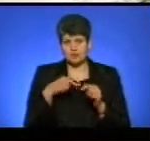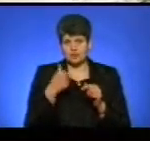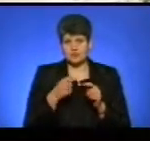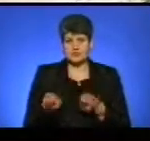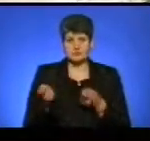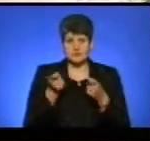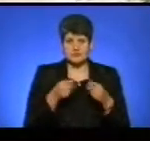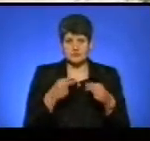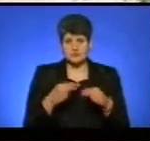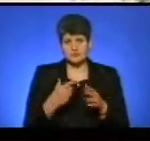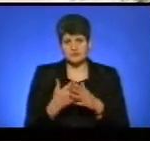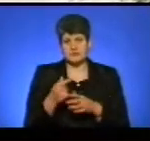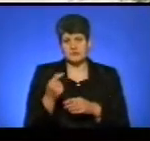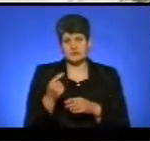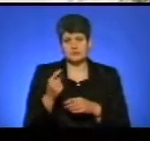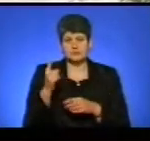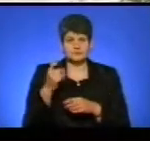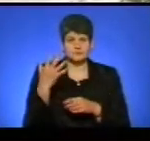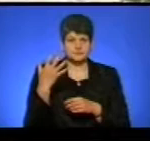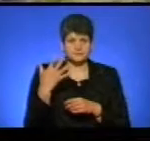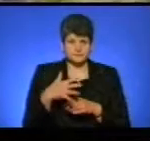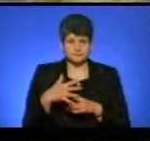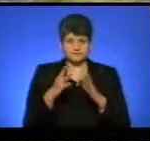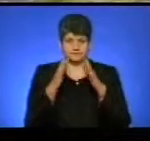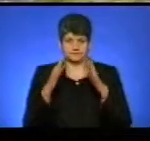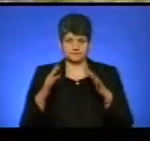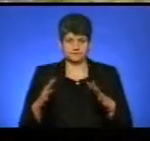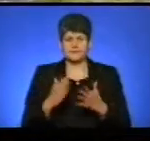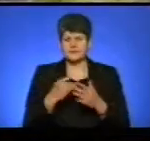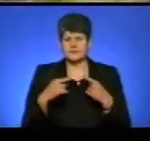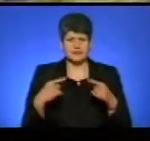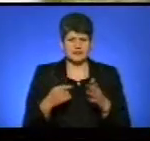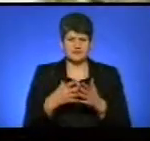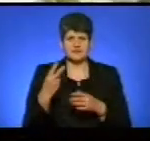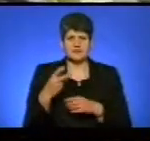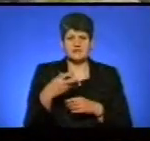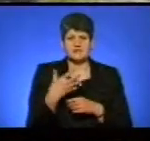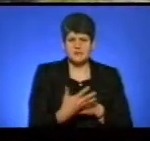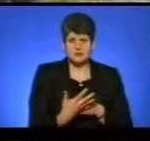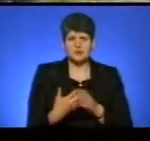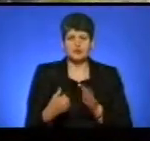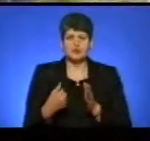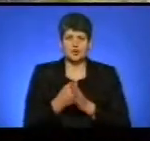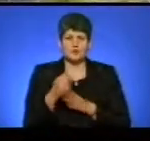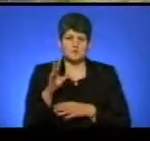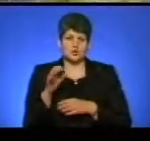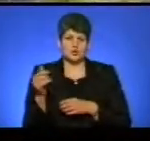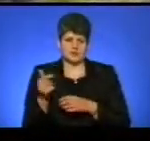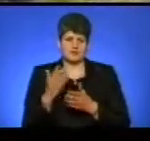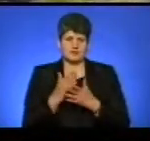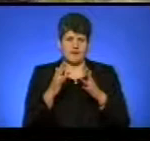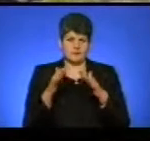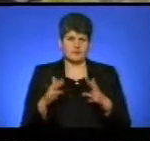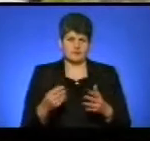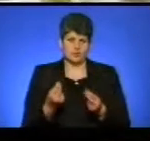привіз на продаж майже 1,5 сотні ялинок та ялиць. Є різні ціни – від 25 і до 500 гривень ялинка